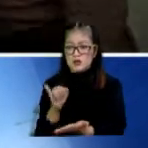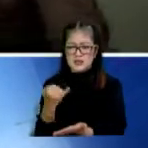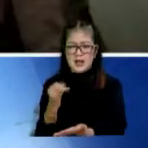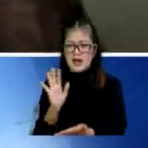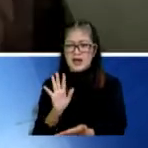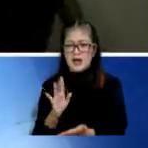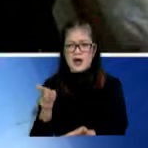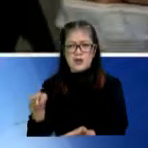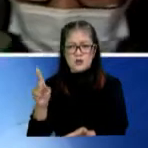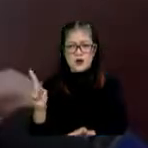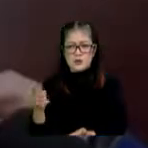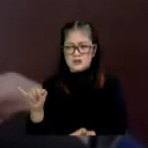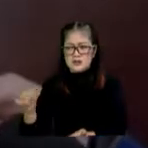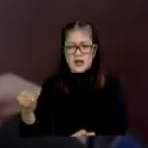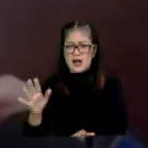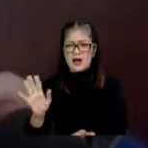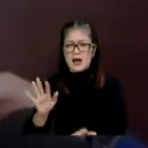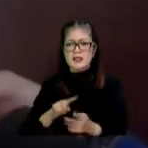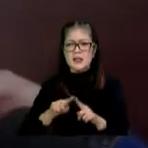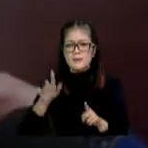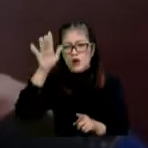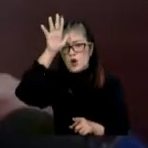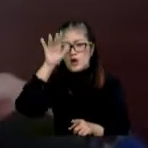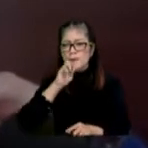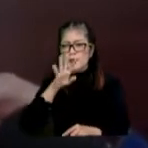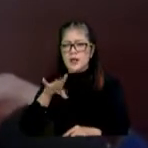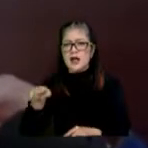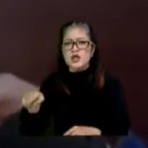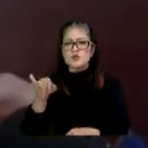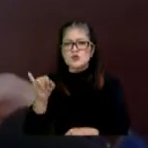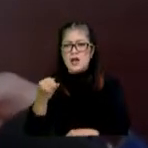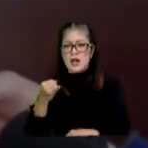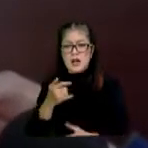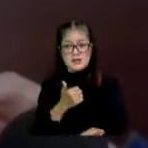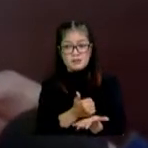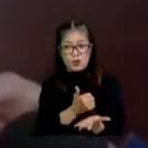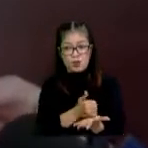bersalah misalnya kemudian dikatakan bersalah atau orang dengan satu kesalahan tertentu